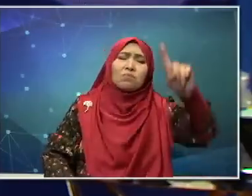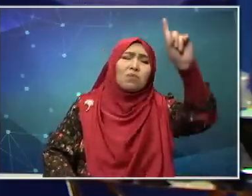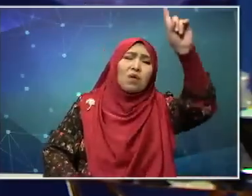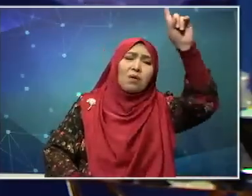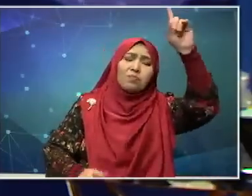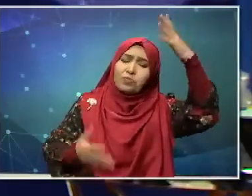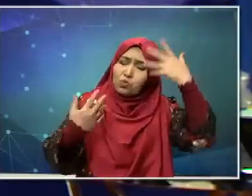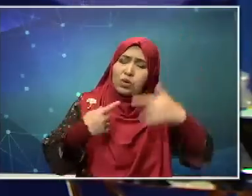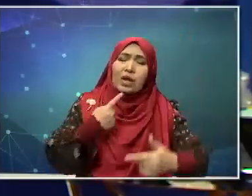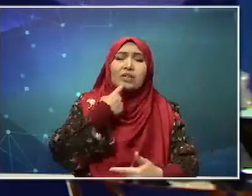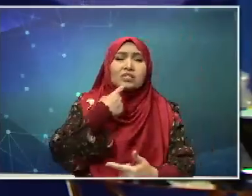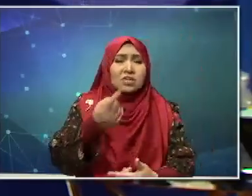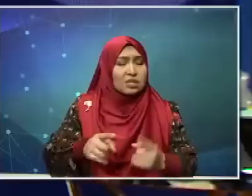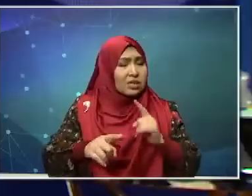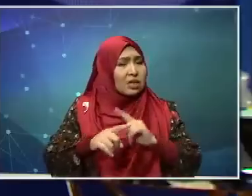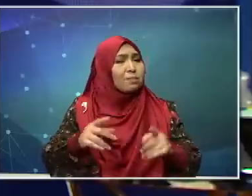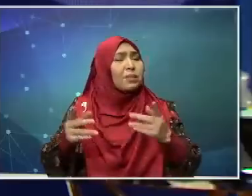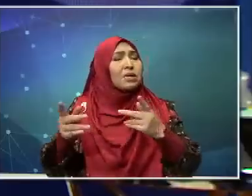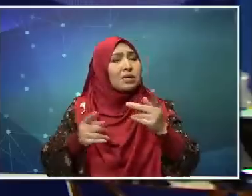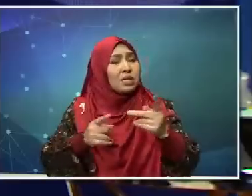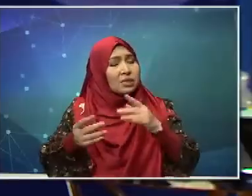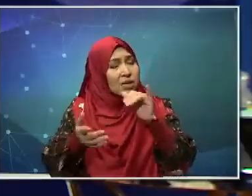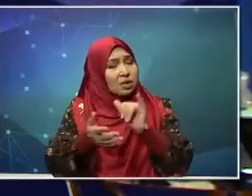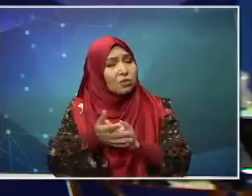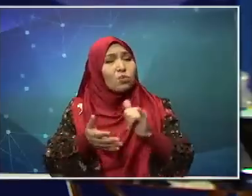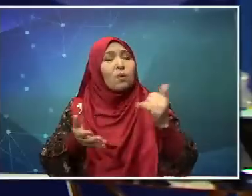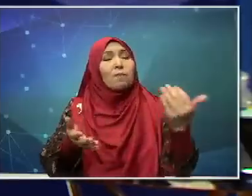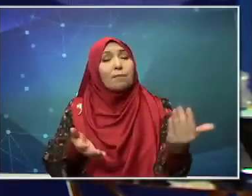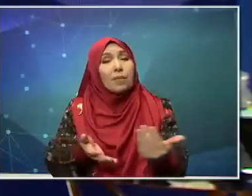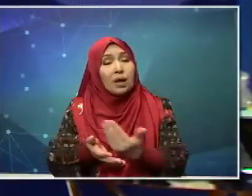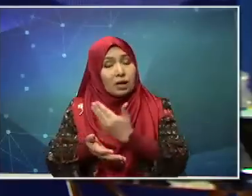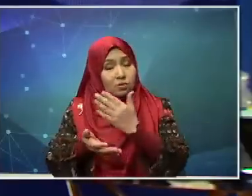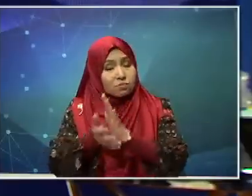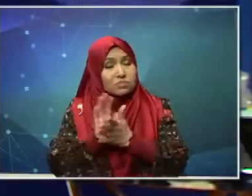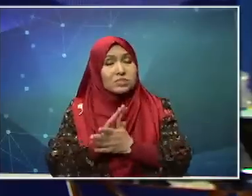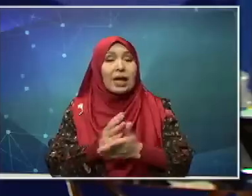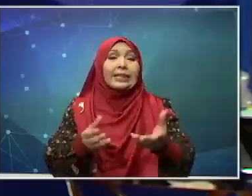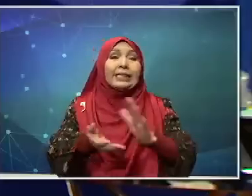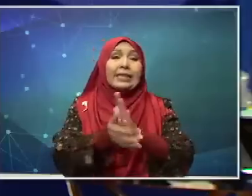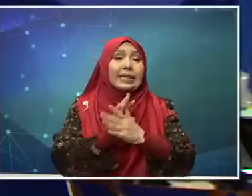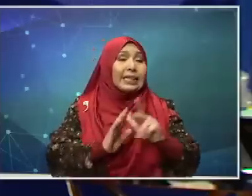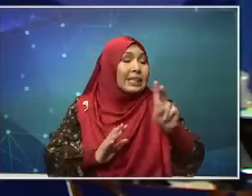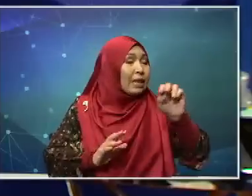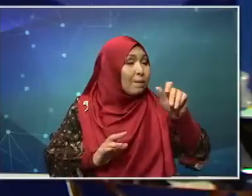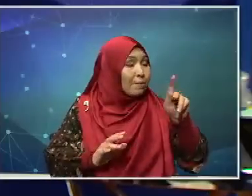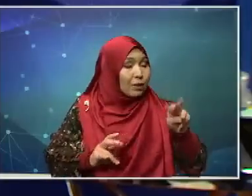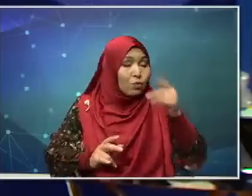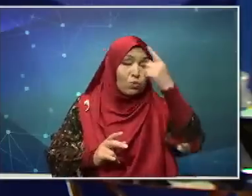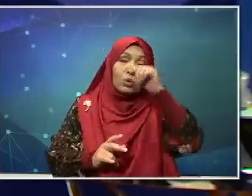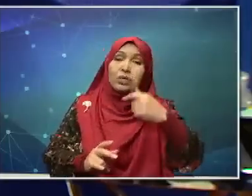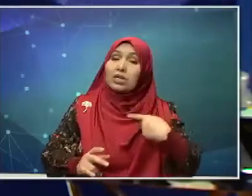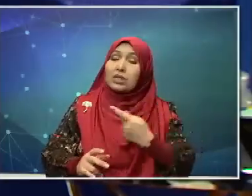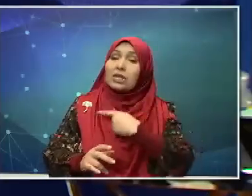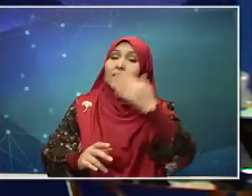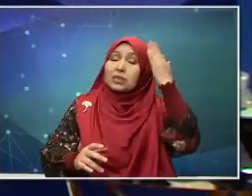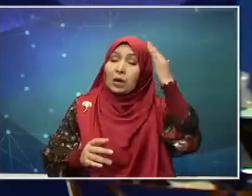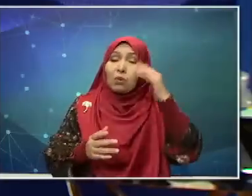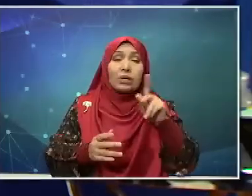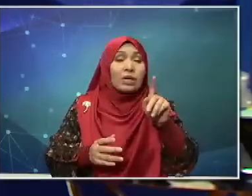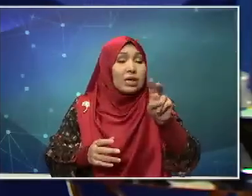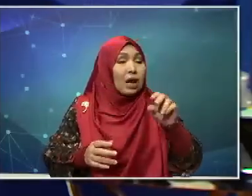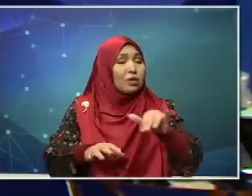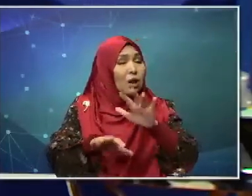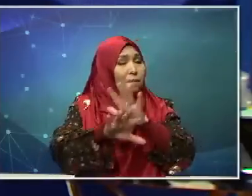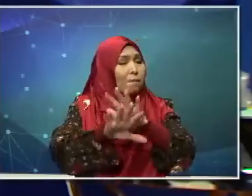bodynya tekan tapi cretu baru saja rohingya Jadi segala nikmat itu adalah untuk kita tahu Oh rupanya keduanya